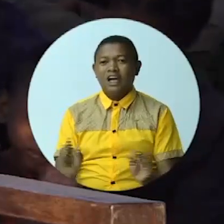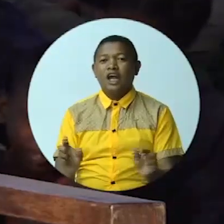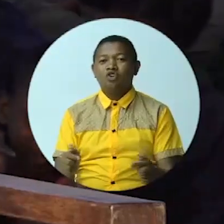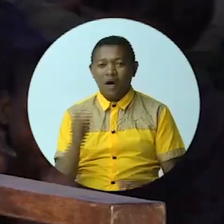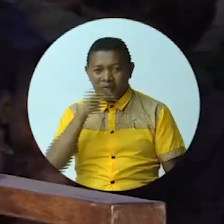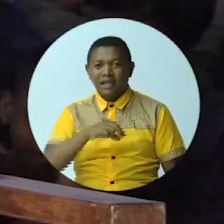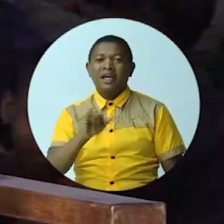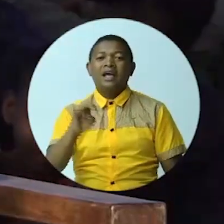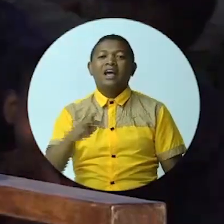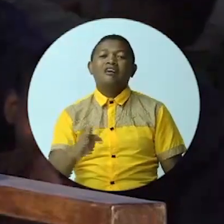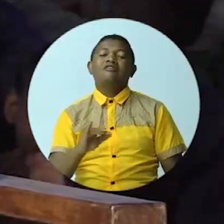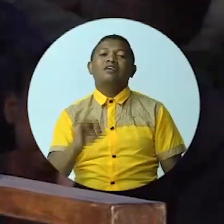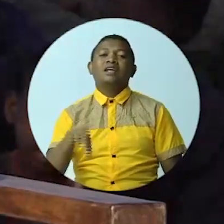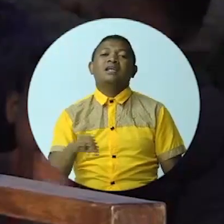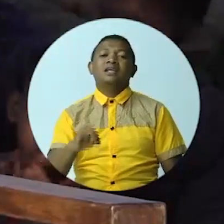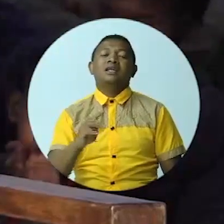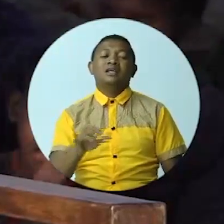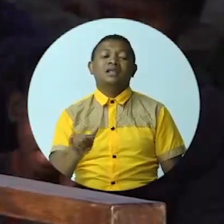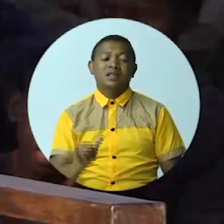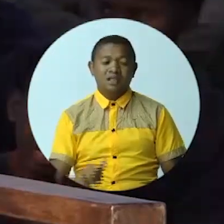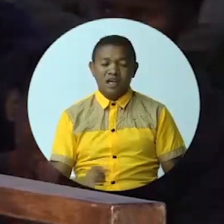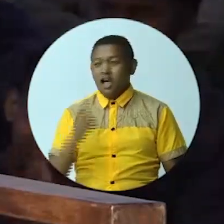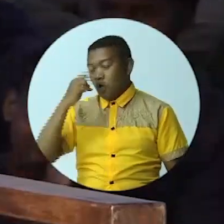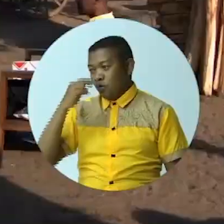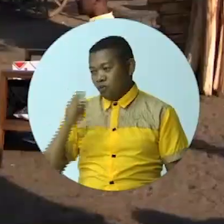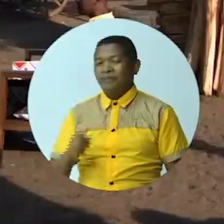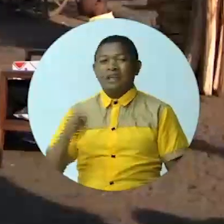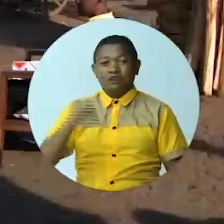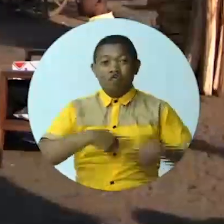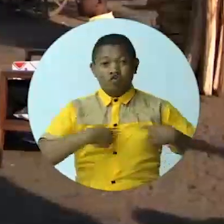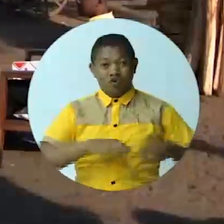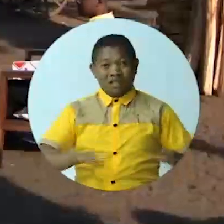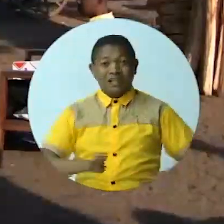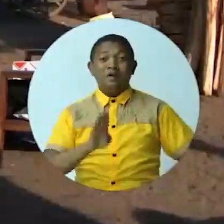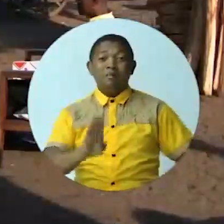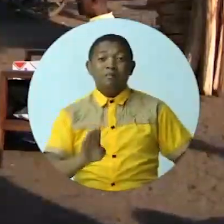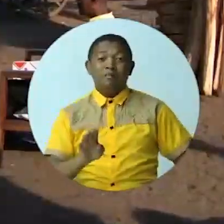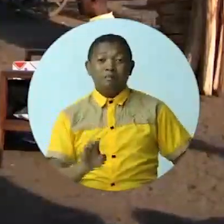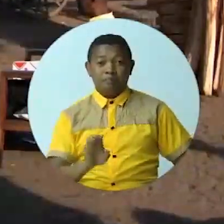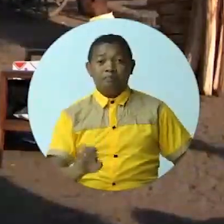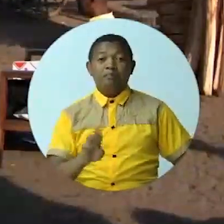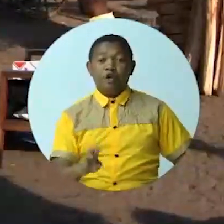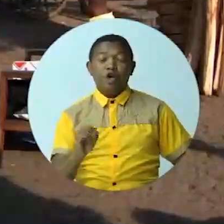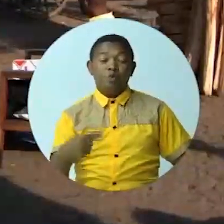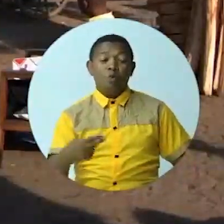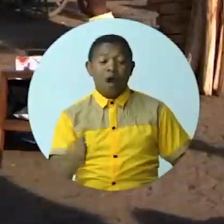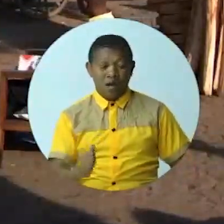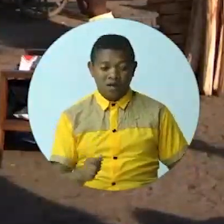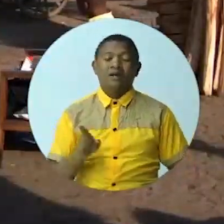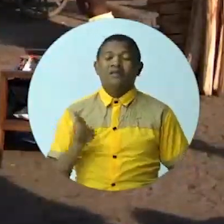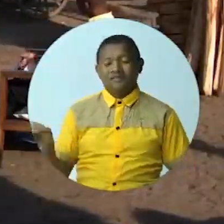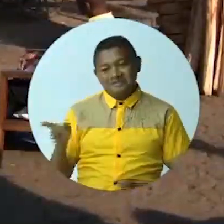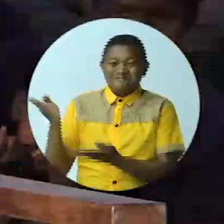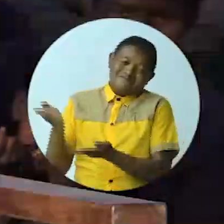eto taolany aro a ny foko tamin'ny Berongo a zay ato aorinako ato zay napetrahany